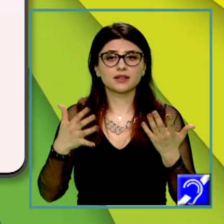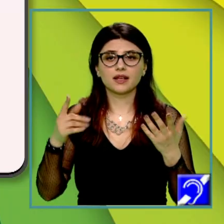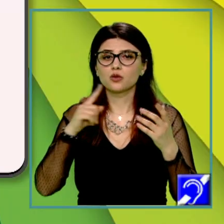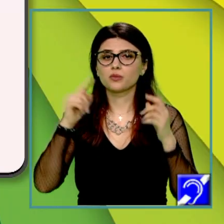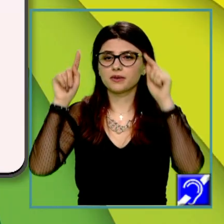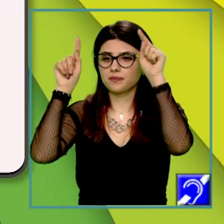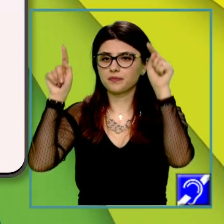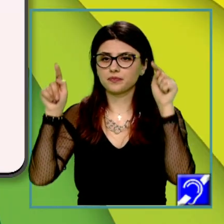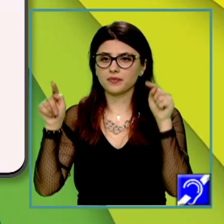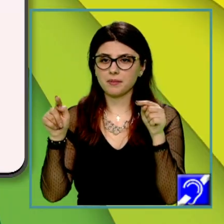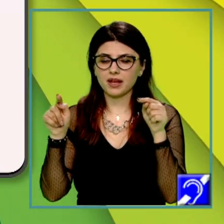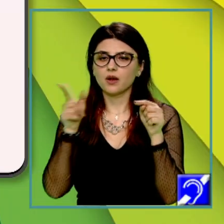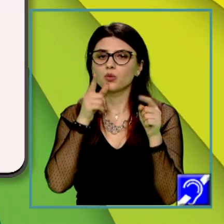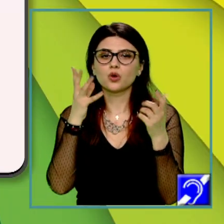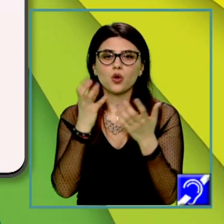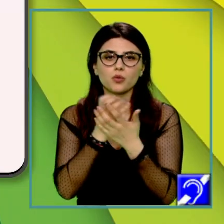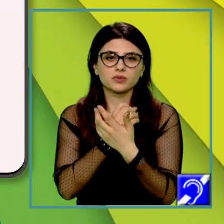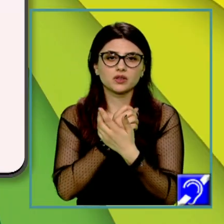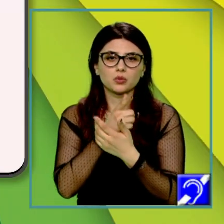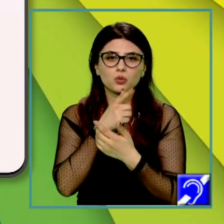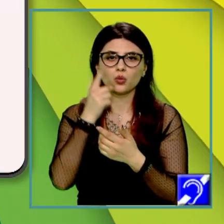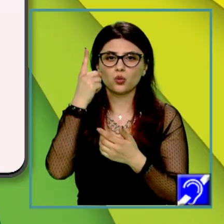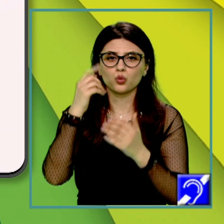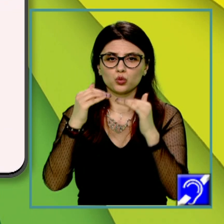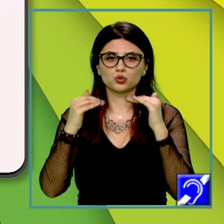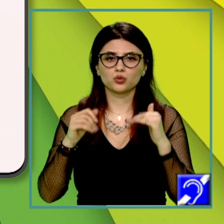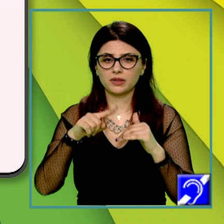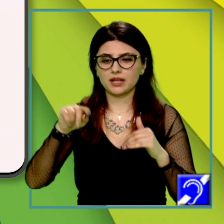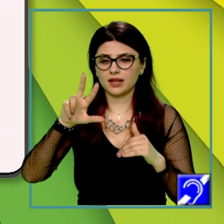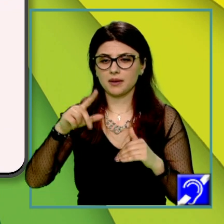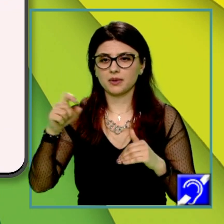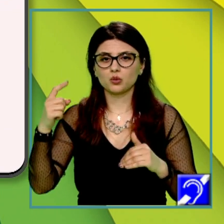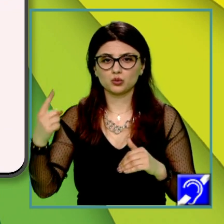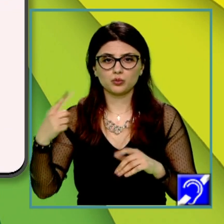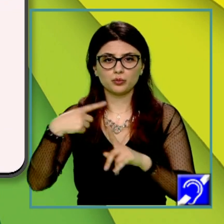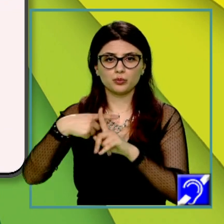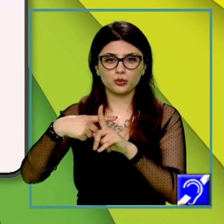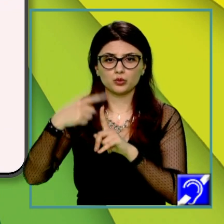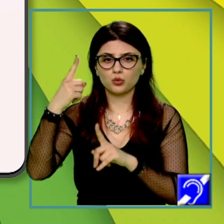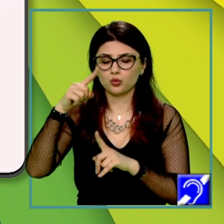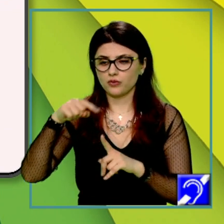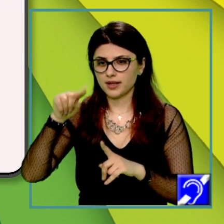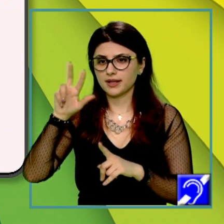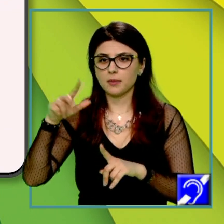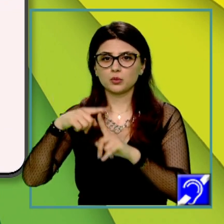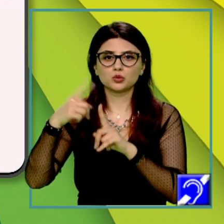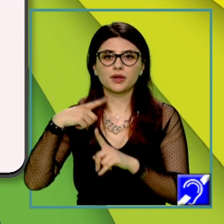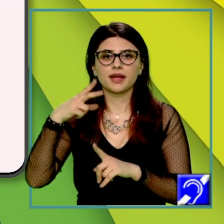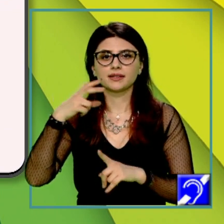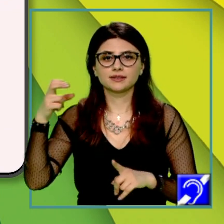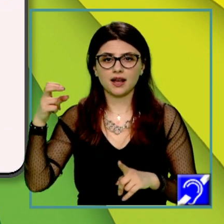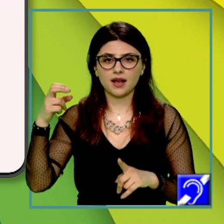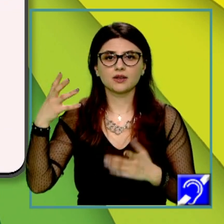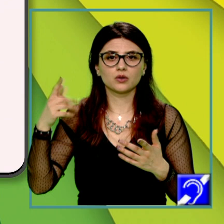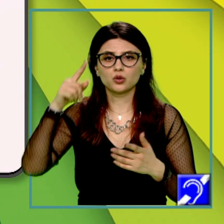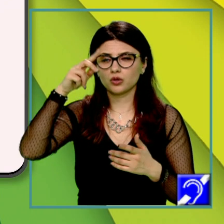unde obținem 1 supra radical din 3 minus 1 plus 1 supra radical din 3 plus 1 egal cu